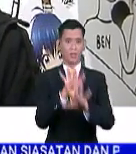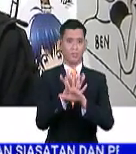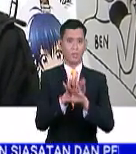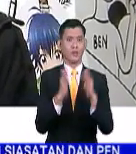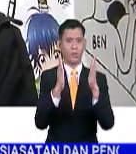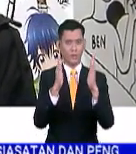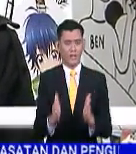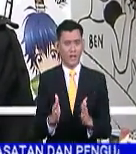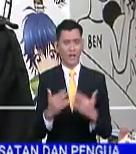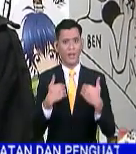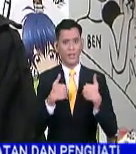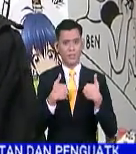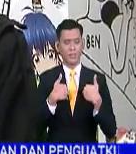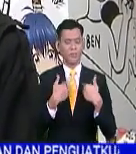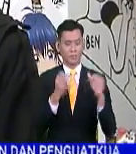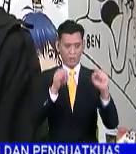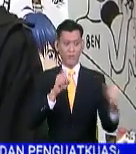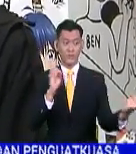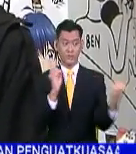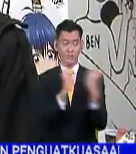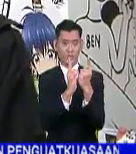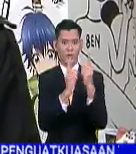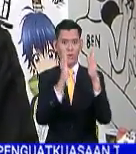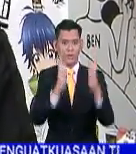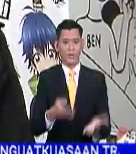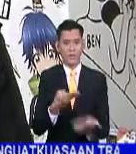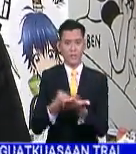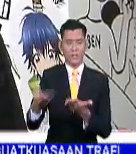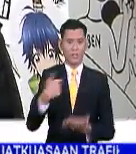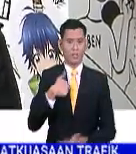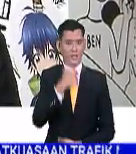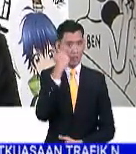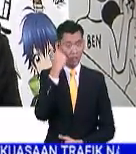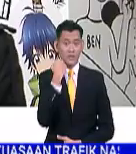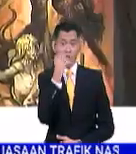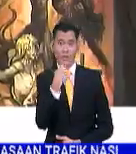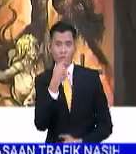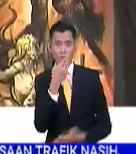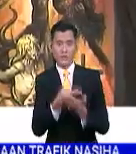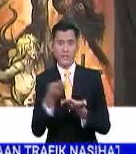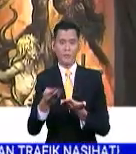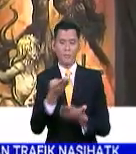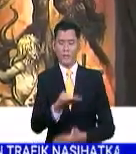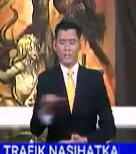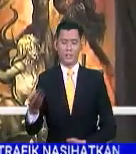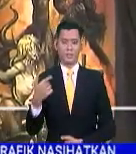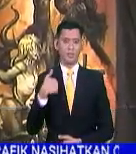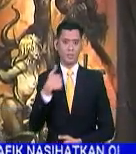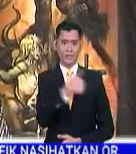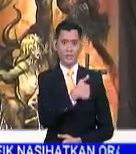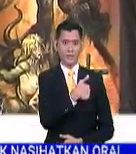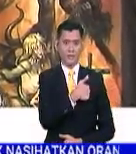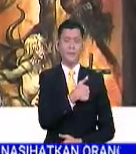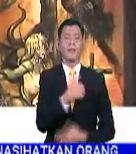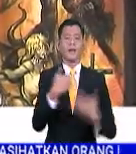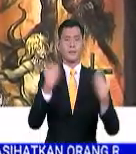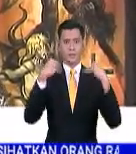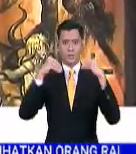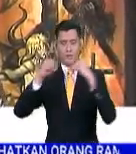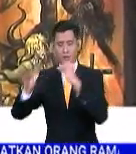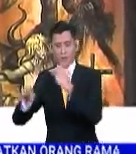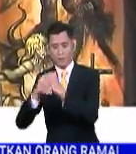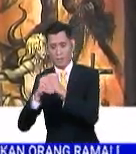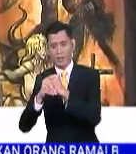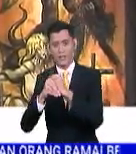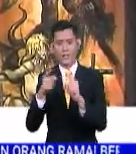sebab kita macam lagi feel lah untuk menjual and kita dapat tengok lah siapa yang membeli barang kita tu. Sale tu kita ada peningkatan sikit lah daripada